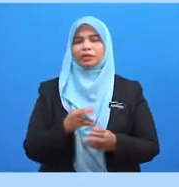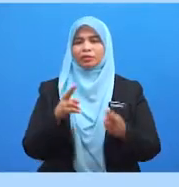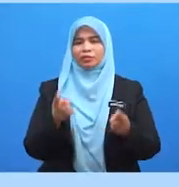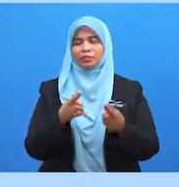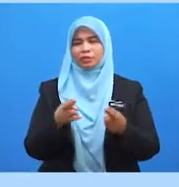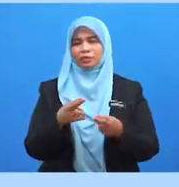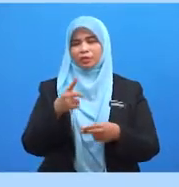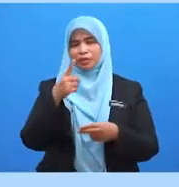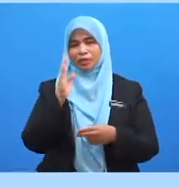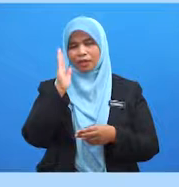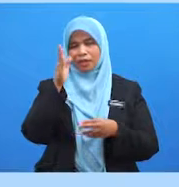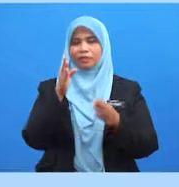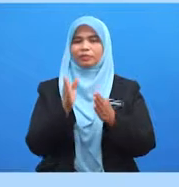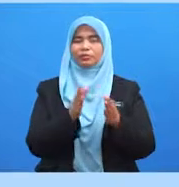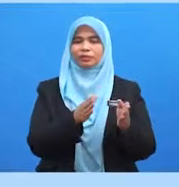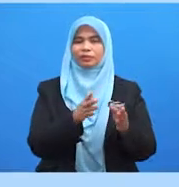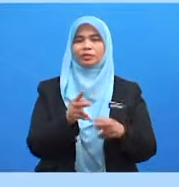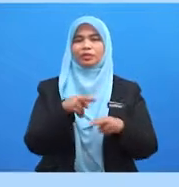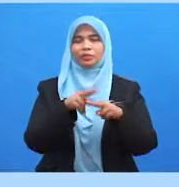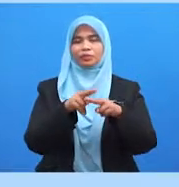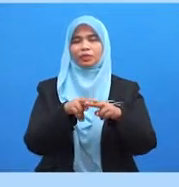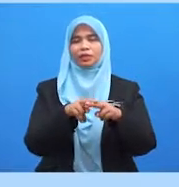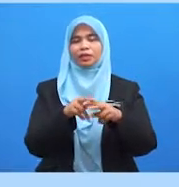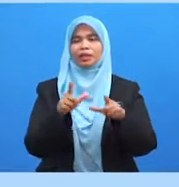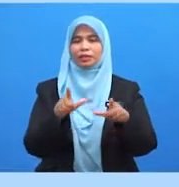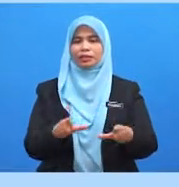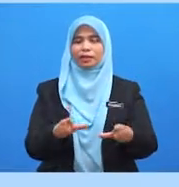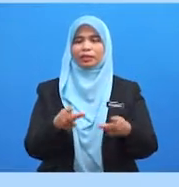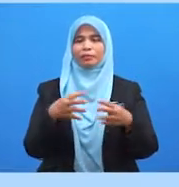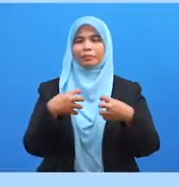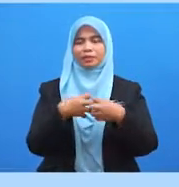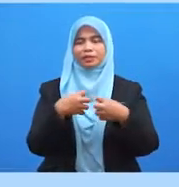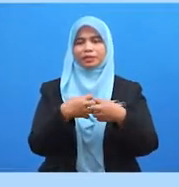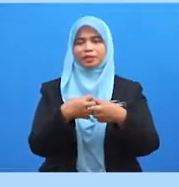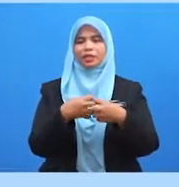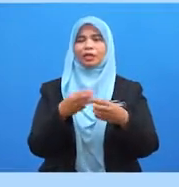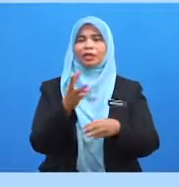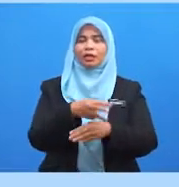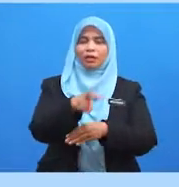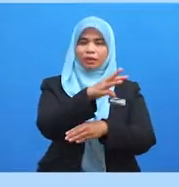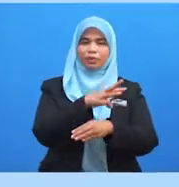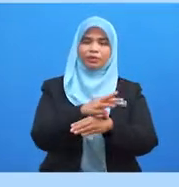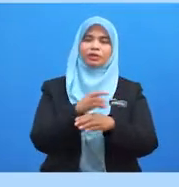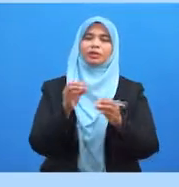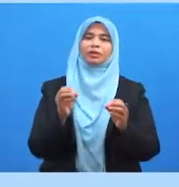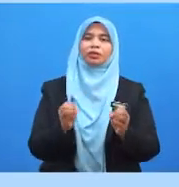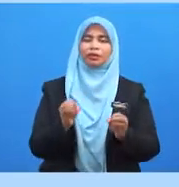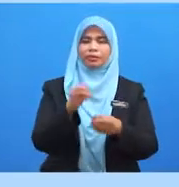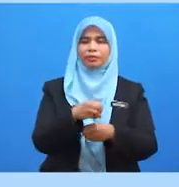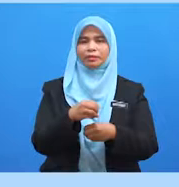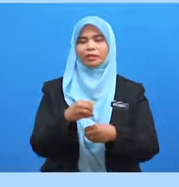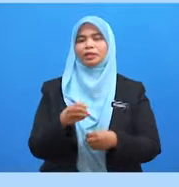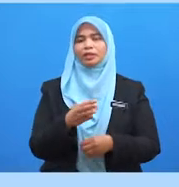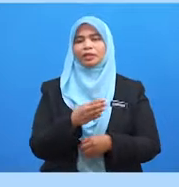mana usahawan akan menyusun kedudukan peletakan mesin, kawasan pejabat